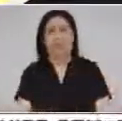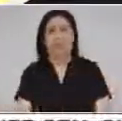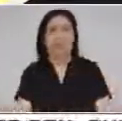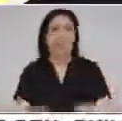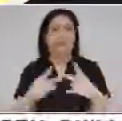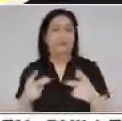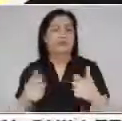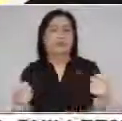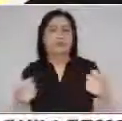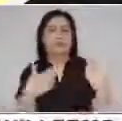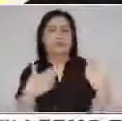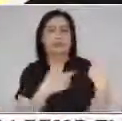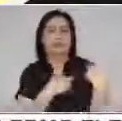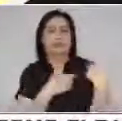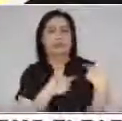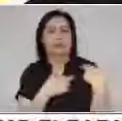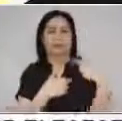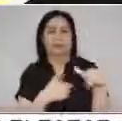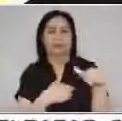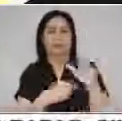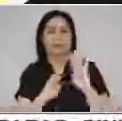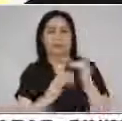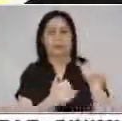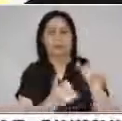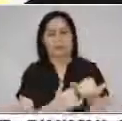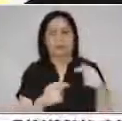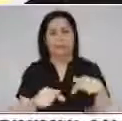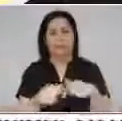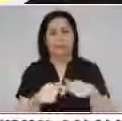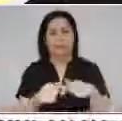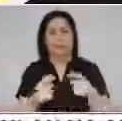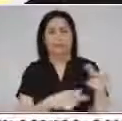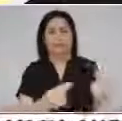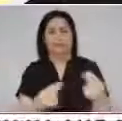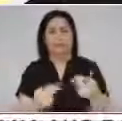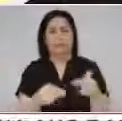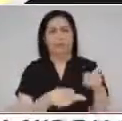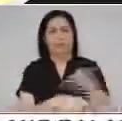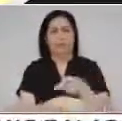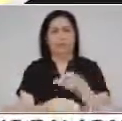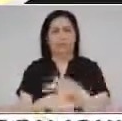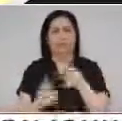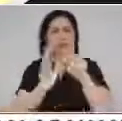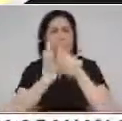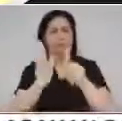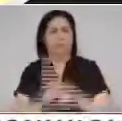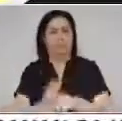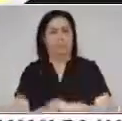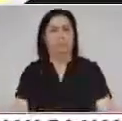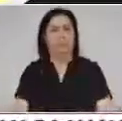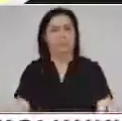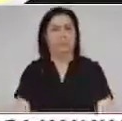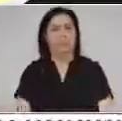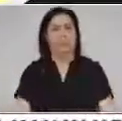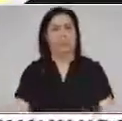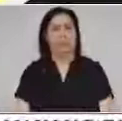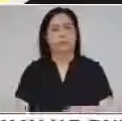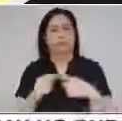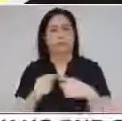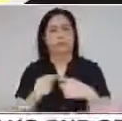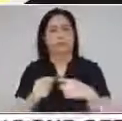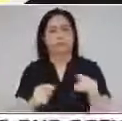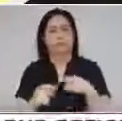sa Ciudad Resort. Yung mga naliligo doon, mga magkakamag-anak ba yon? Kasi ang problema ngayon dyan, baka kailangan i-contact tracing po